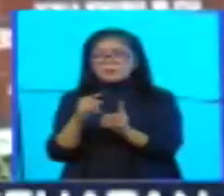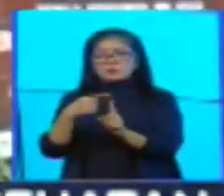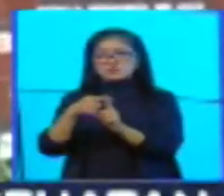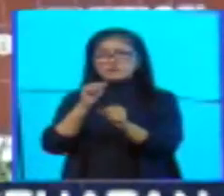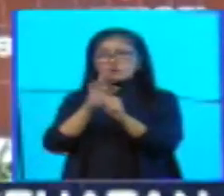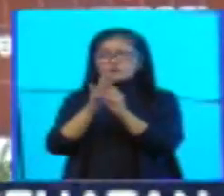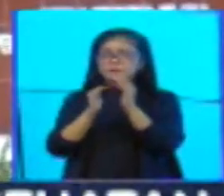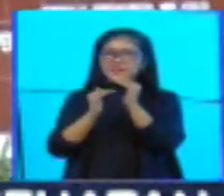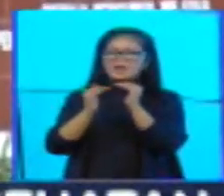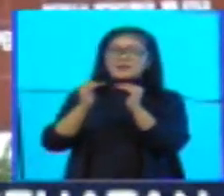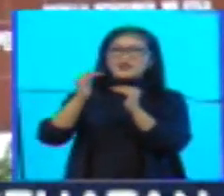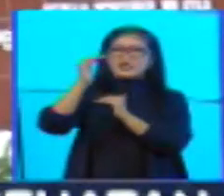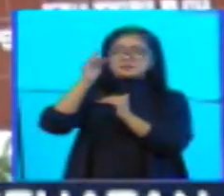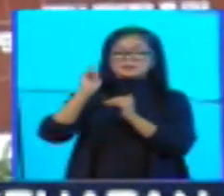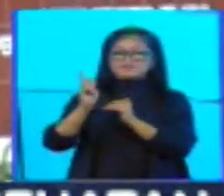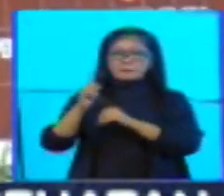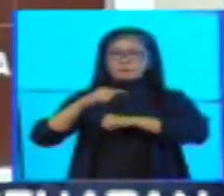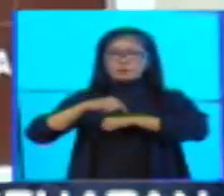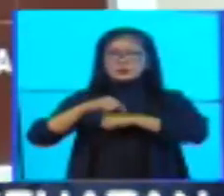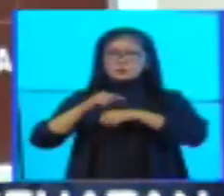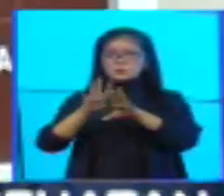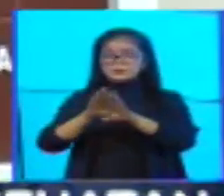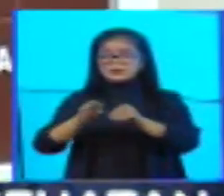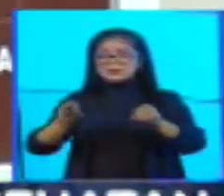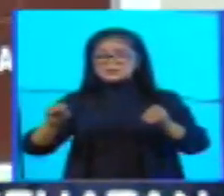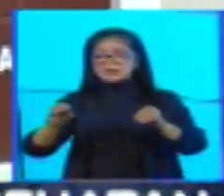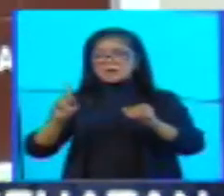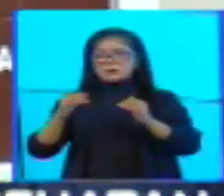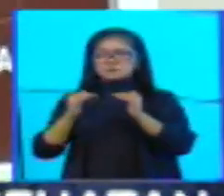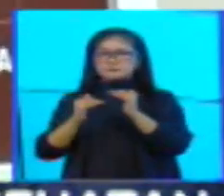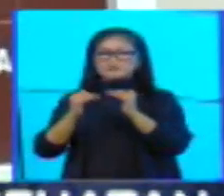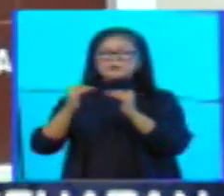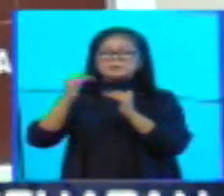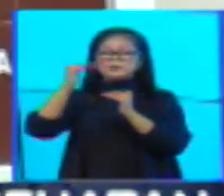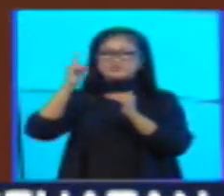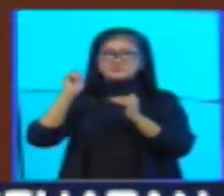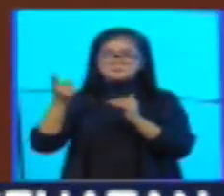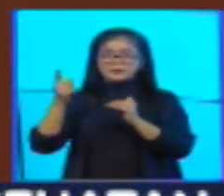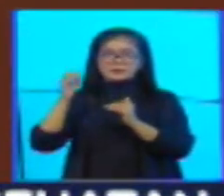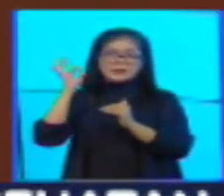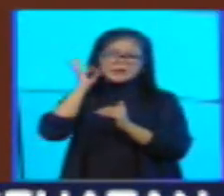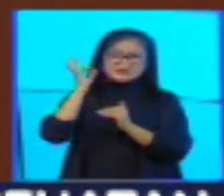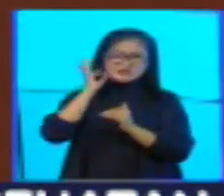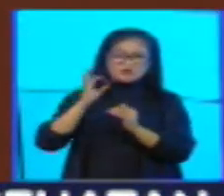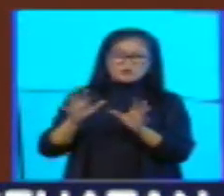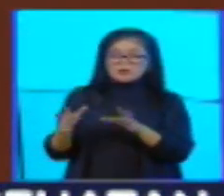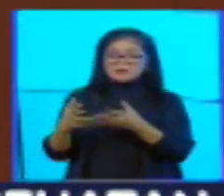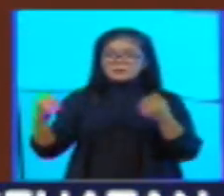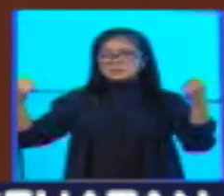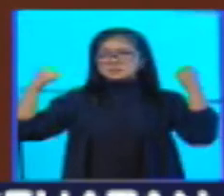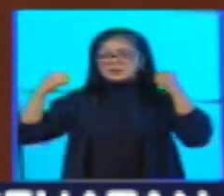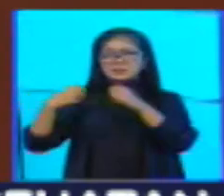waktu pergantian tugas di tempat perawatan pasien disinyalir menjadi penyebab para tenaga kesehatan terpapar hingga gugur dalam